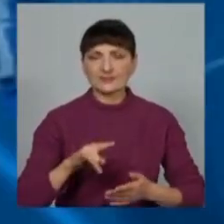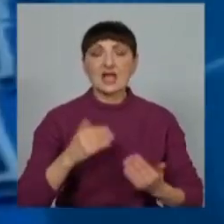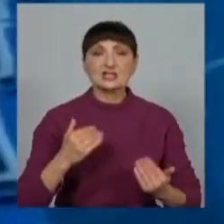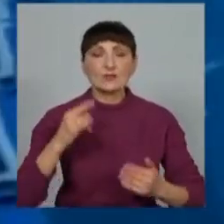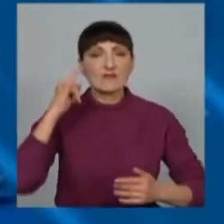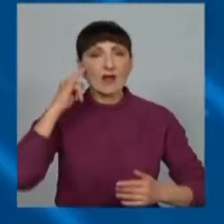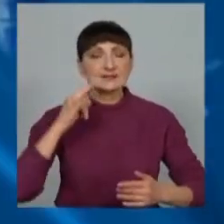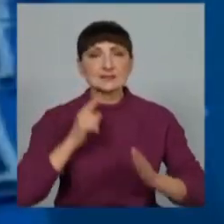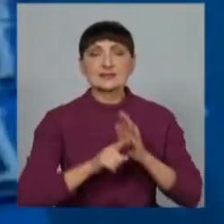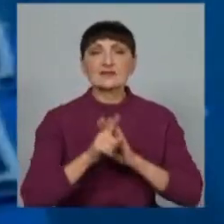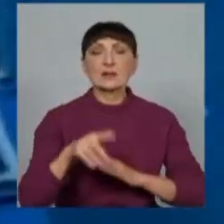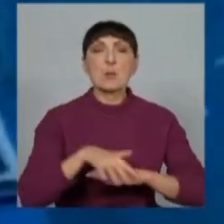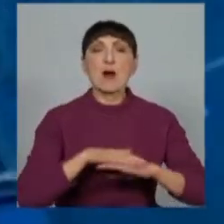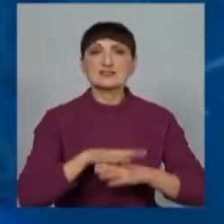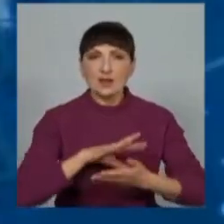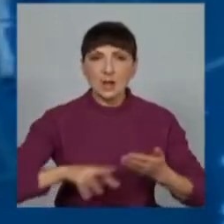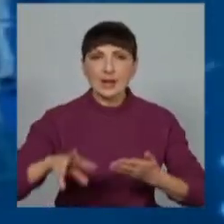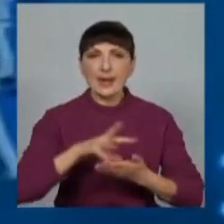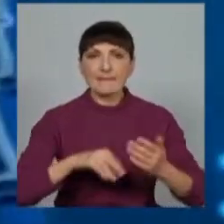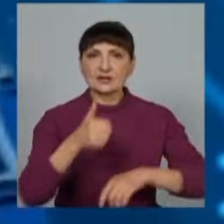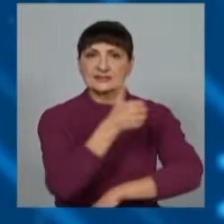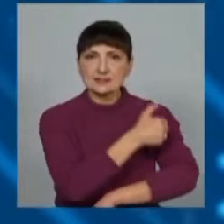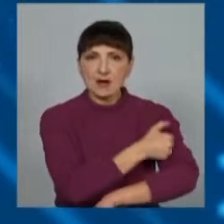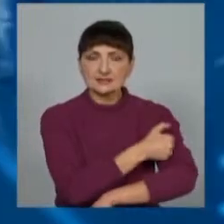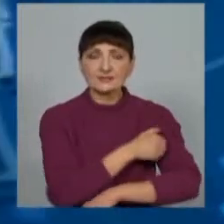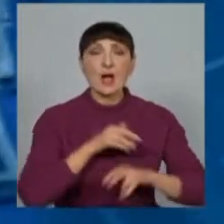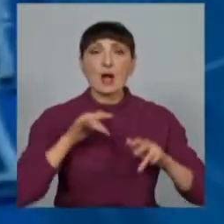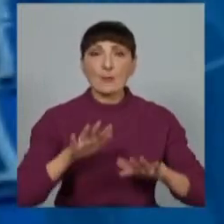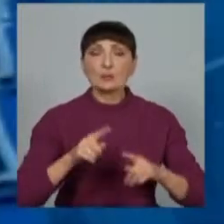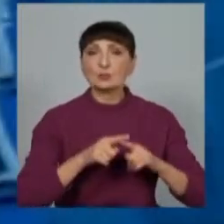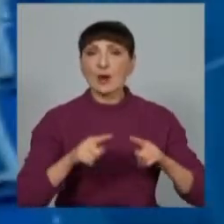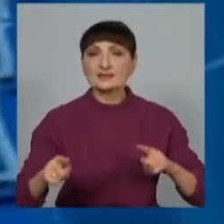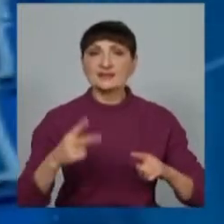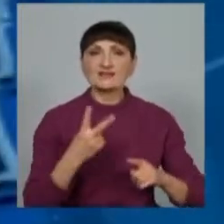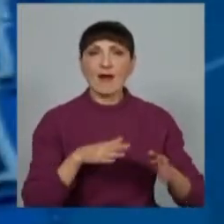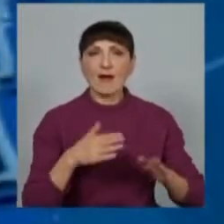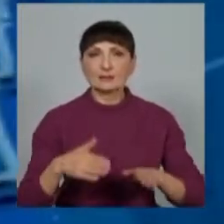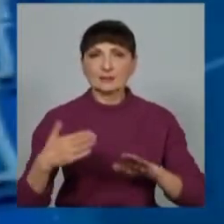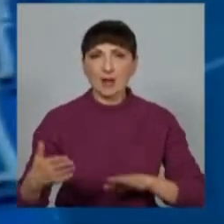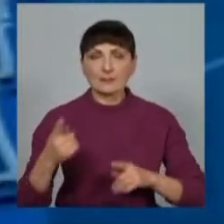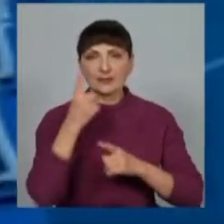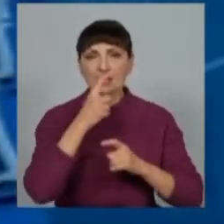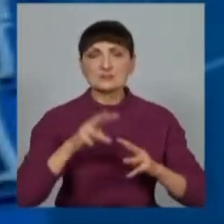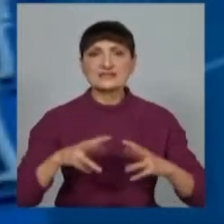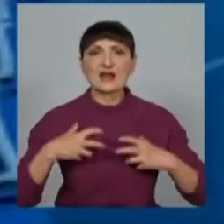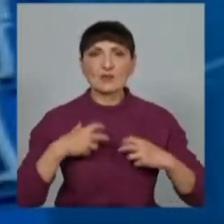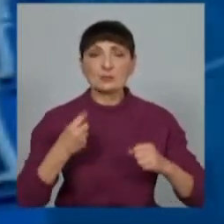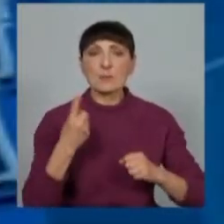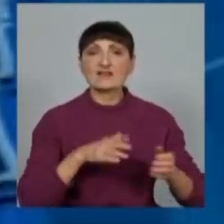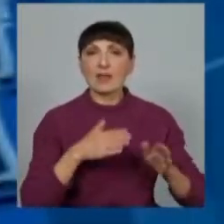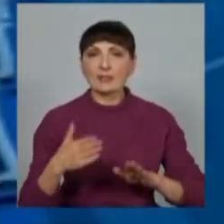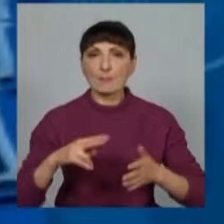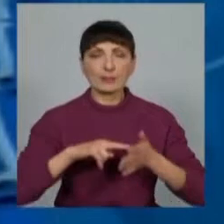Сегодня в Казахстане стартовала массовая ревакцинация. Прививочная кампания будет проходить в два этапа. По данным Минздрава, на первом